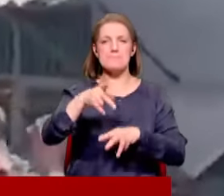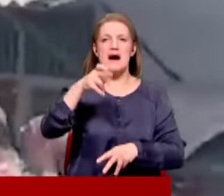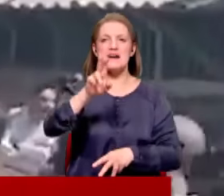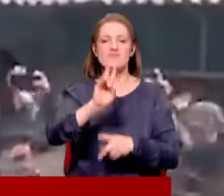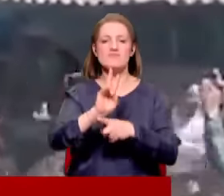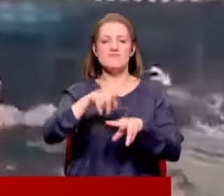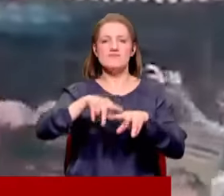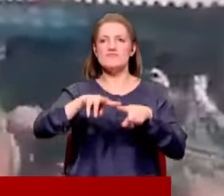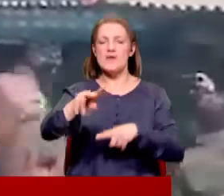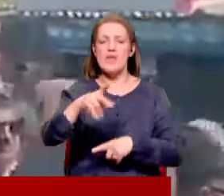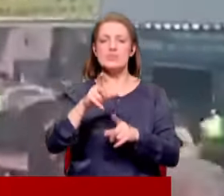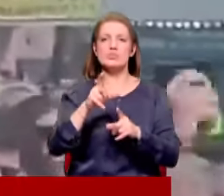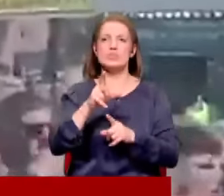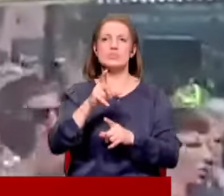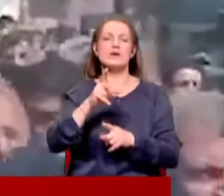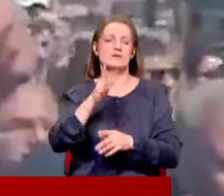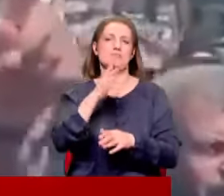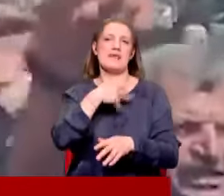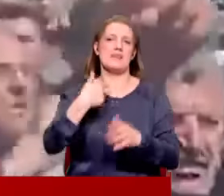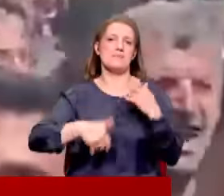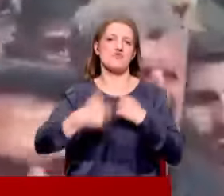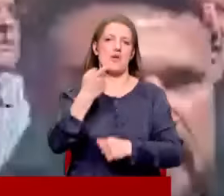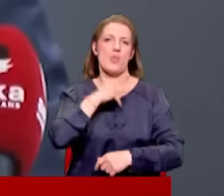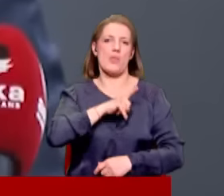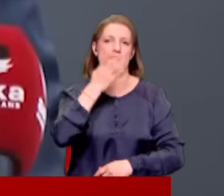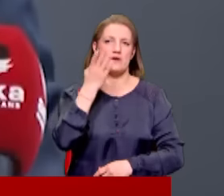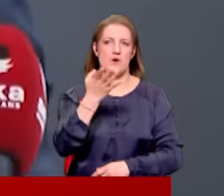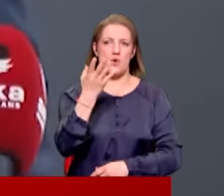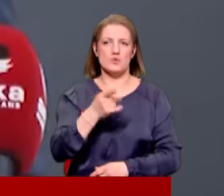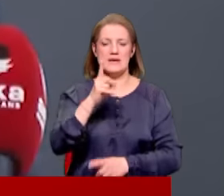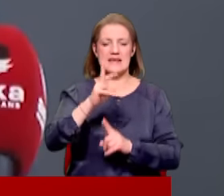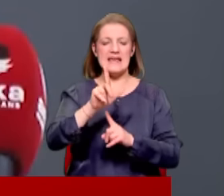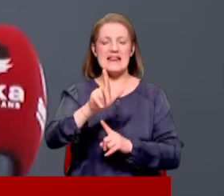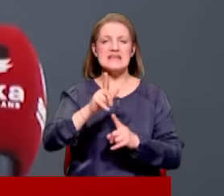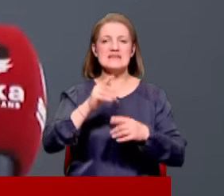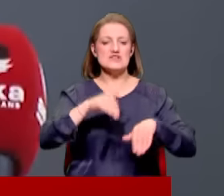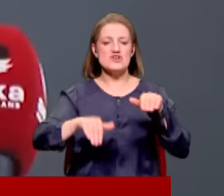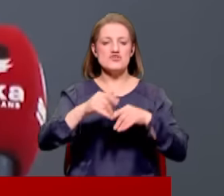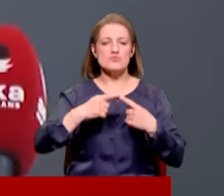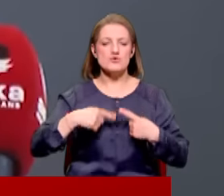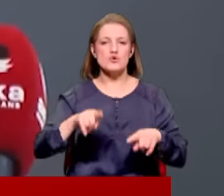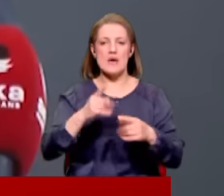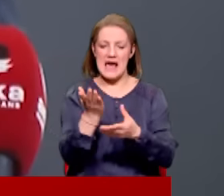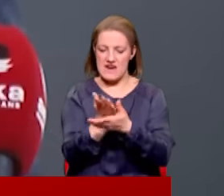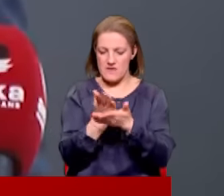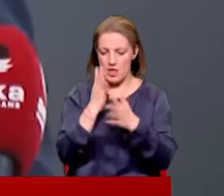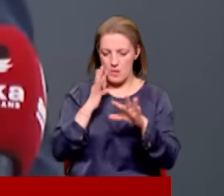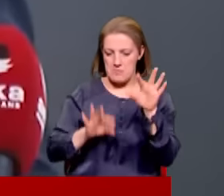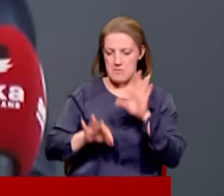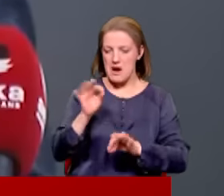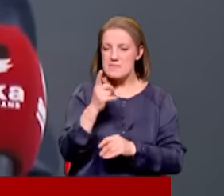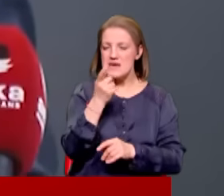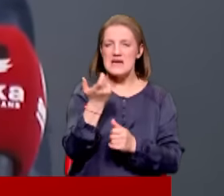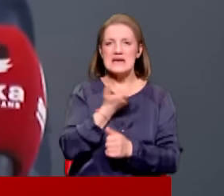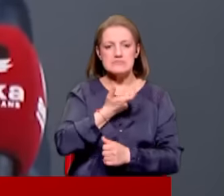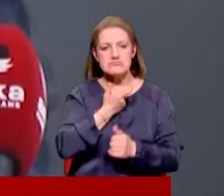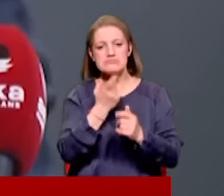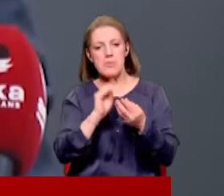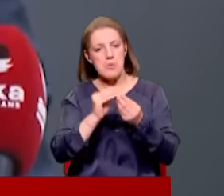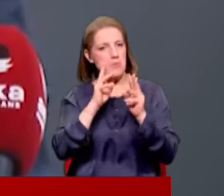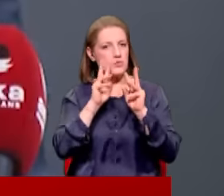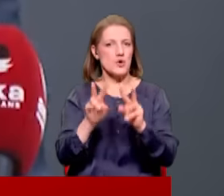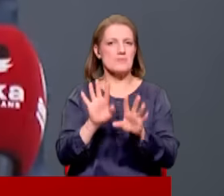Belediye Başkan adayı oldu. Yüksek Seçim Kurulu da adaylığını onayladı. İl Seçim Kurulu bu evrakların tamamını inceledi ve hiçbir yasal sorun